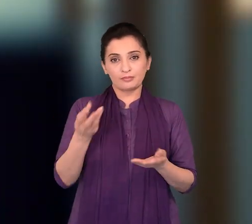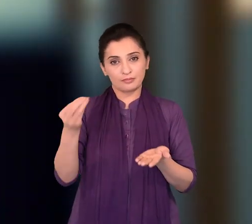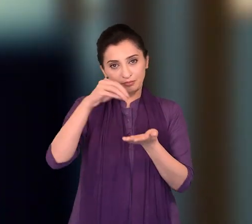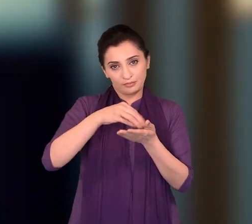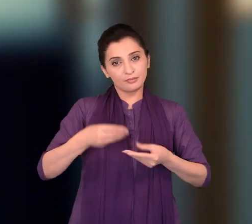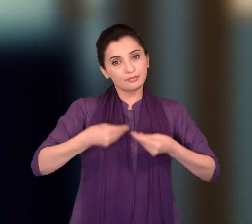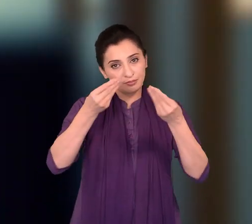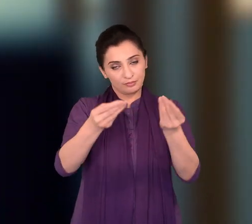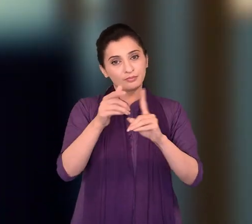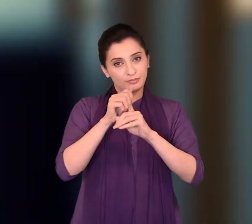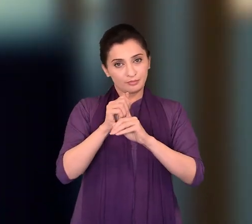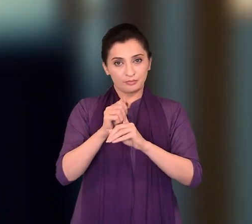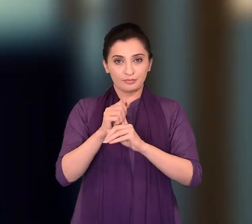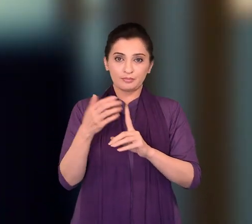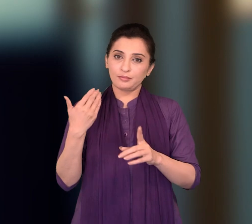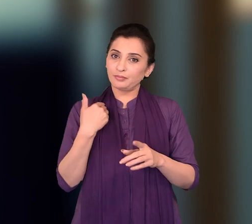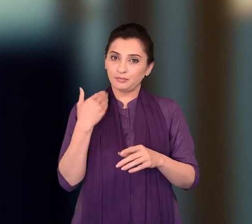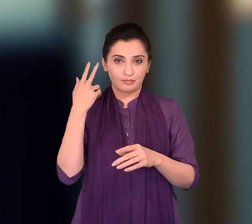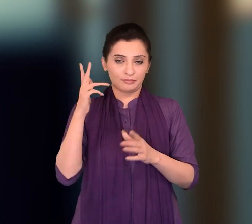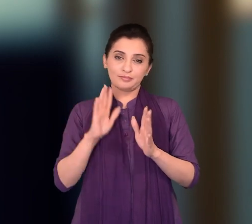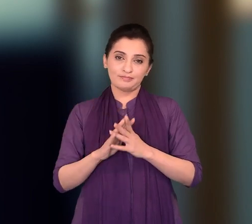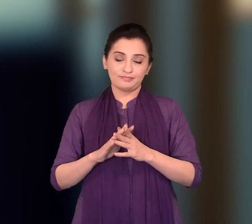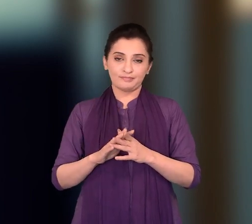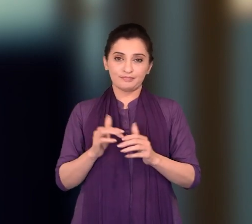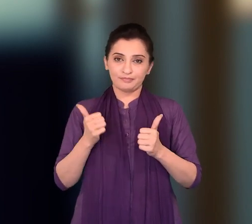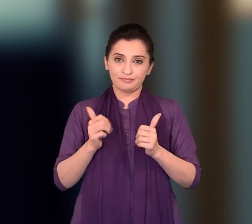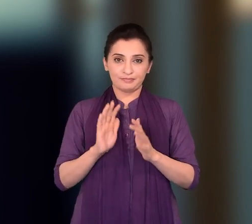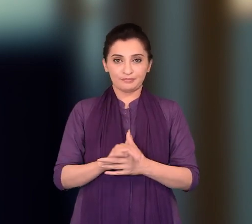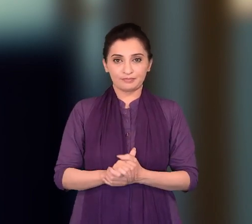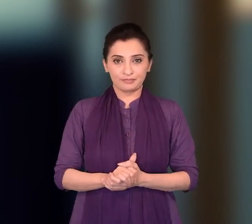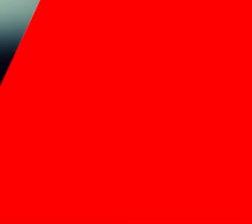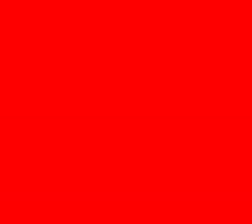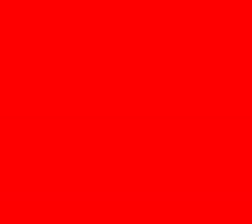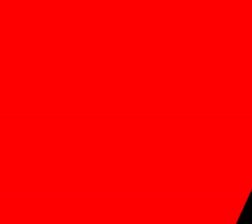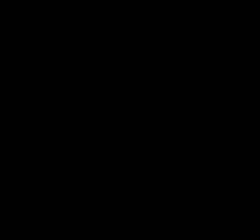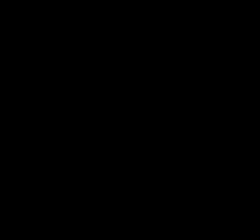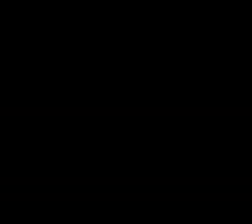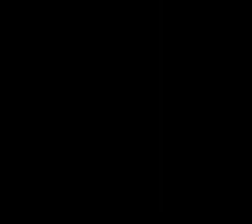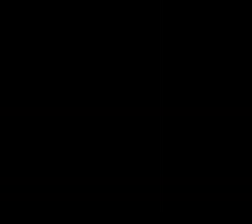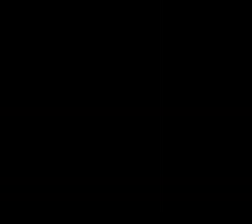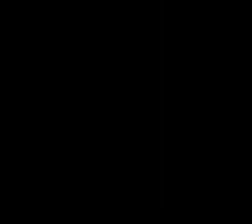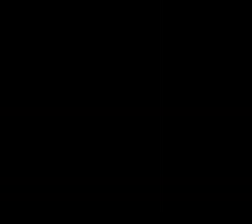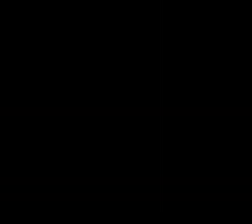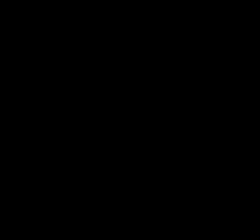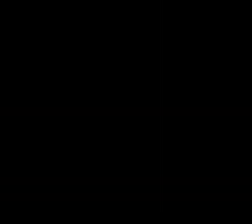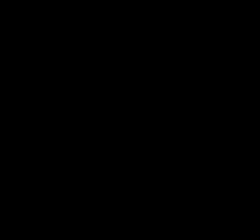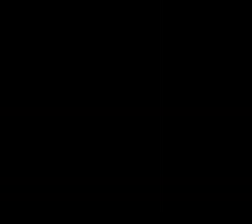گیو بیک کرنا چاہیے, اینڈ دس از مائی اسمال وے آف گیونگ بیک. تھینک یو.